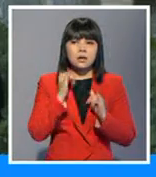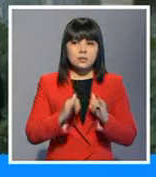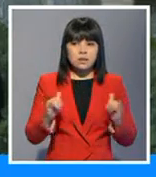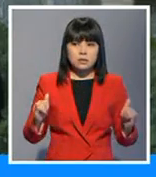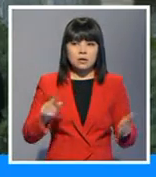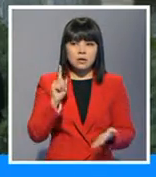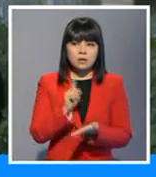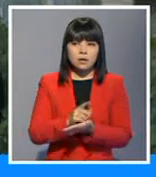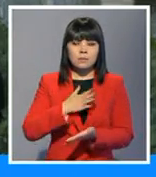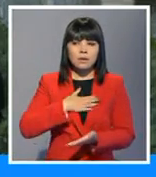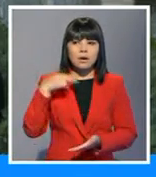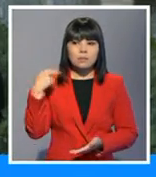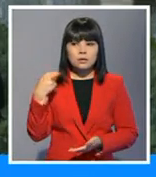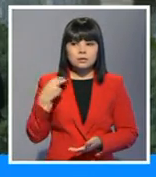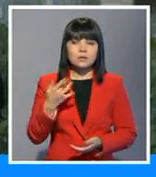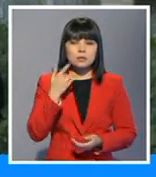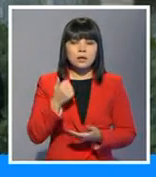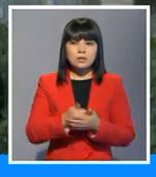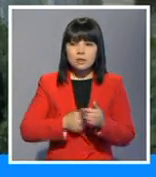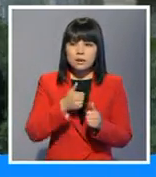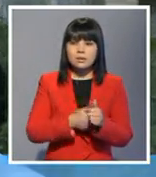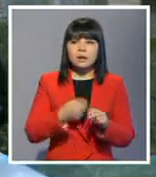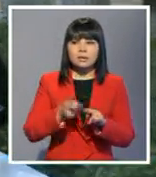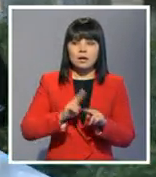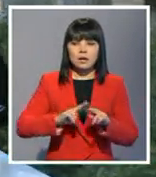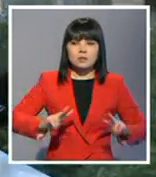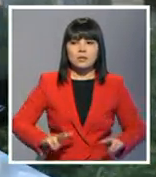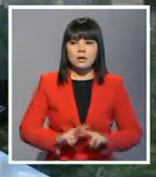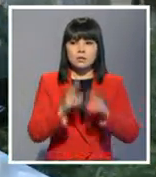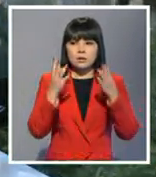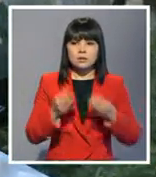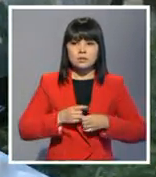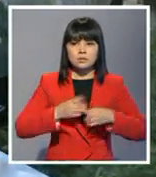Біз президентімізді құттықтаймыз. Осы Астана күні бәрімізге қайырлы құтты болсын.